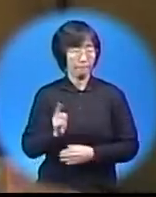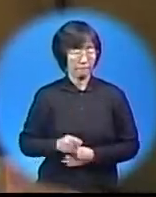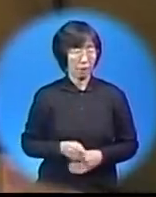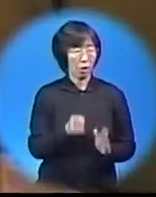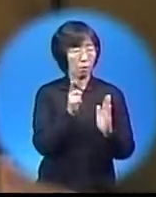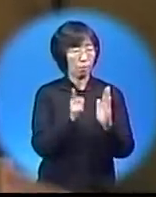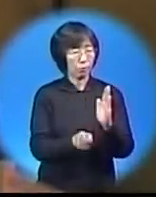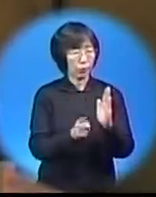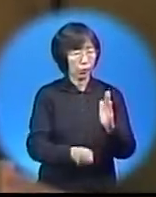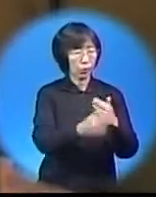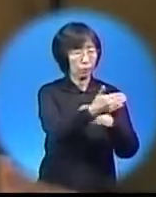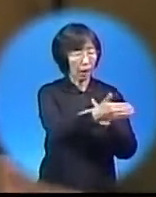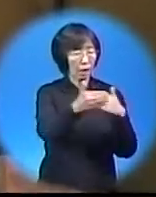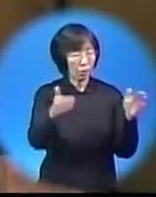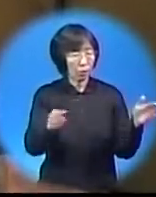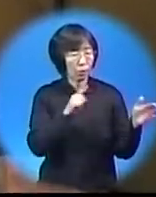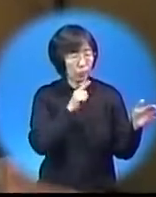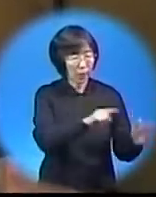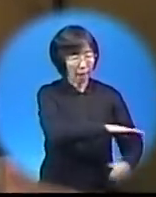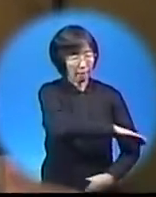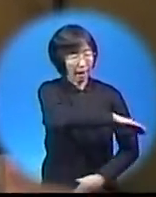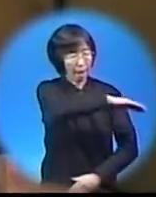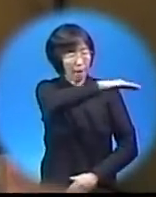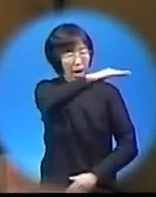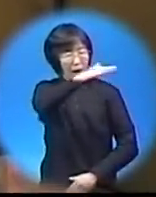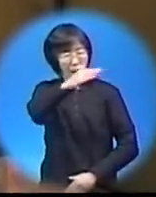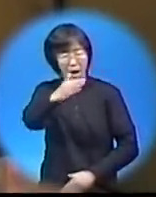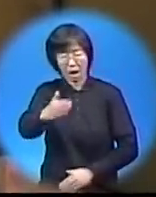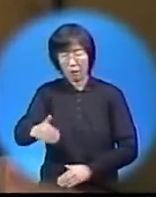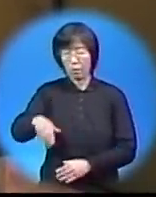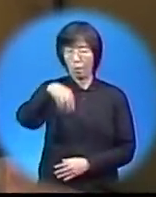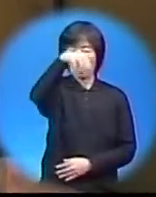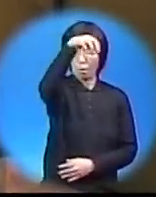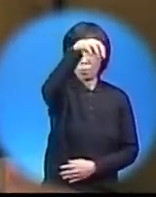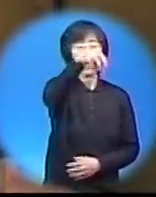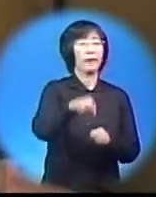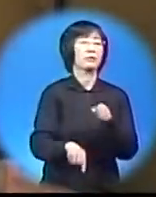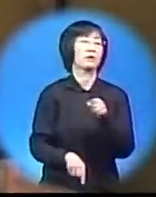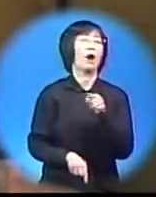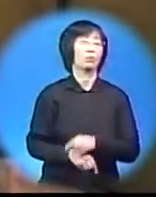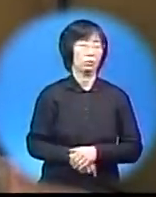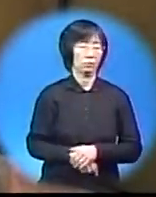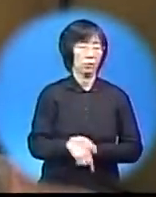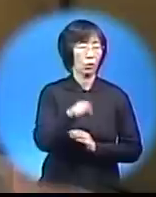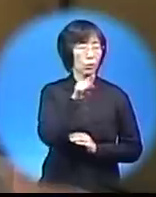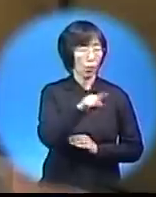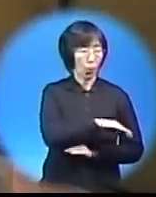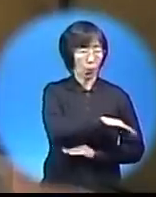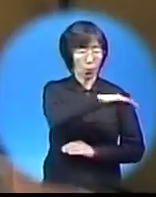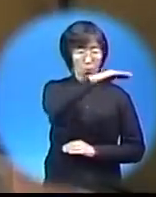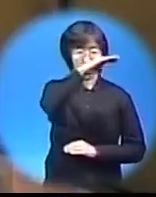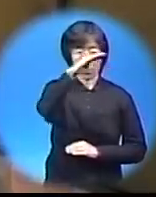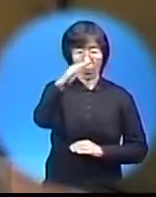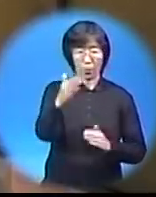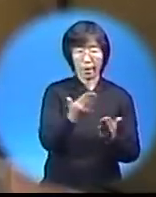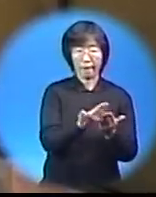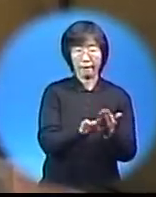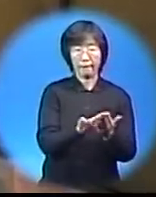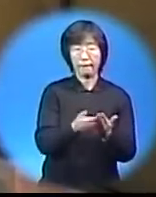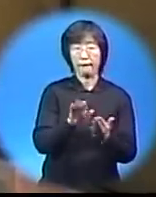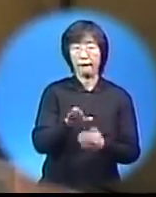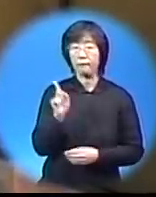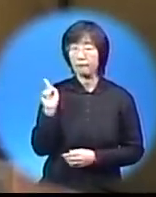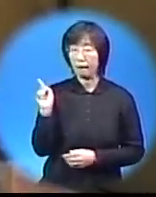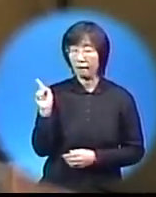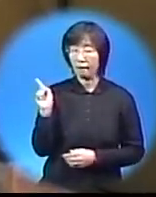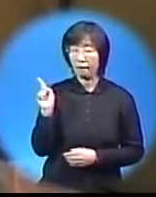く険しい山の頂にございますので、こちらの高い山の描かれました襖、後ろ側には先ほどご覧いただいたお仏間